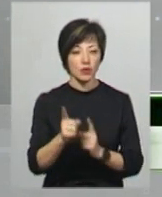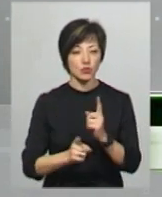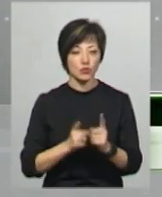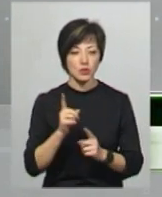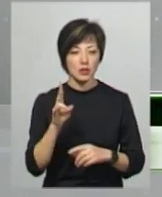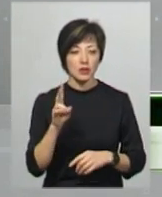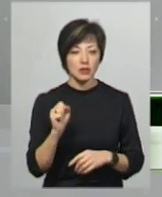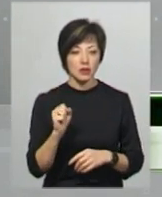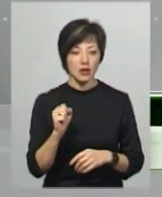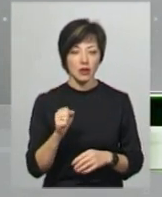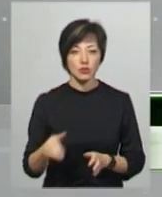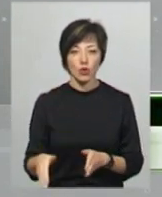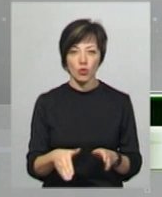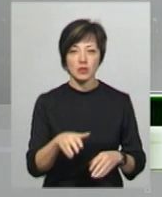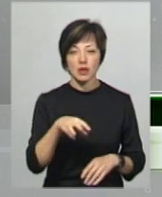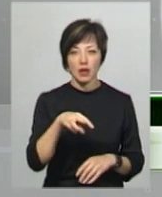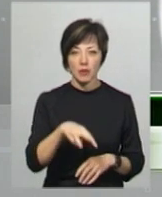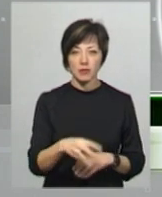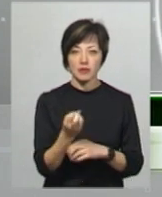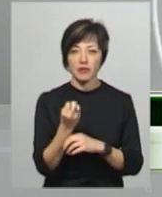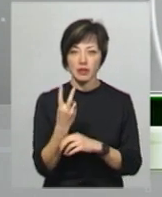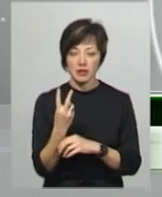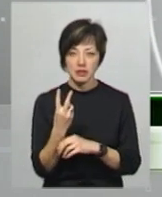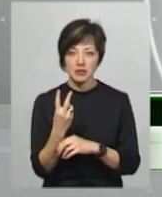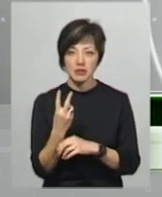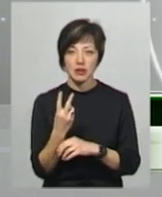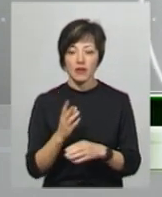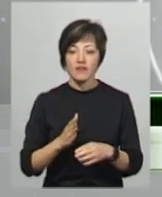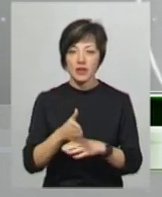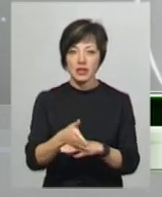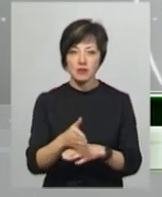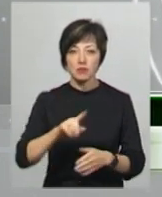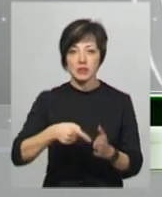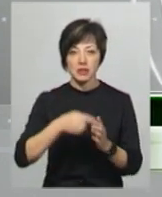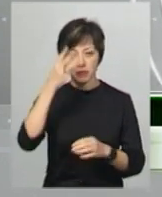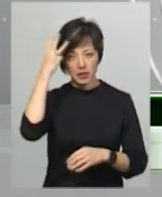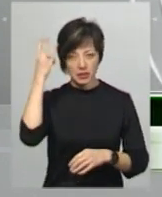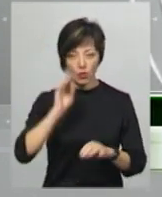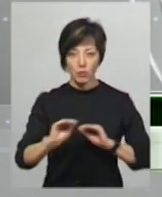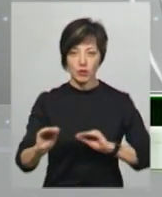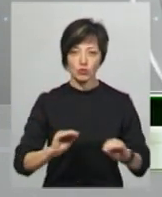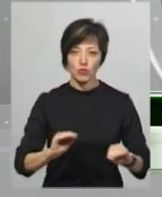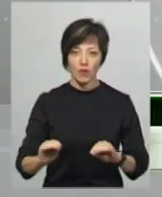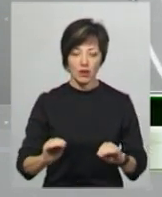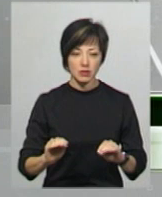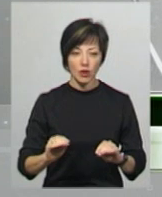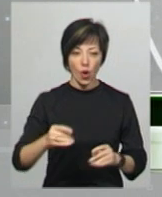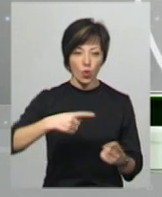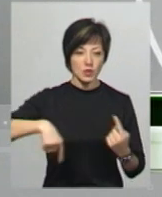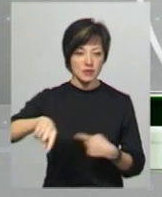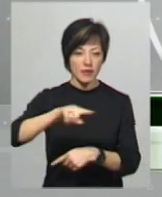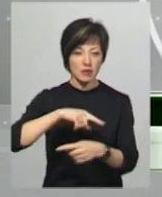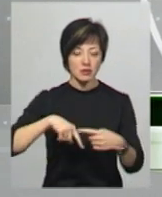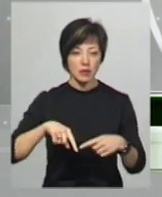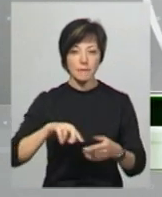на автомобільній дорозі М-12, стрій Тернопіль-Кропивницький, Знам'янка, в'їзд міста Хмельницький з влаштуванням колової розв'язки.